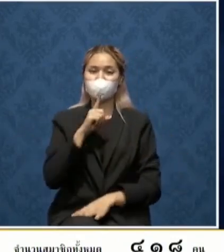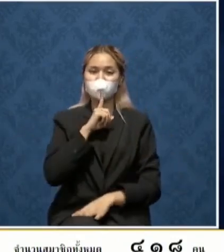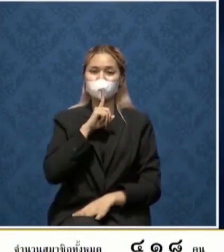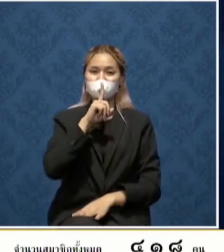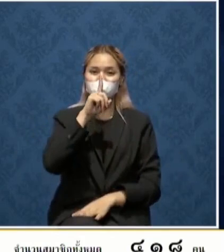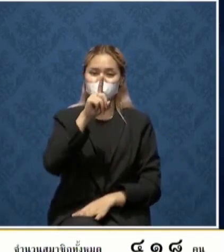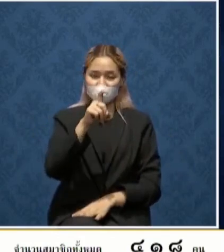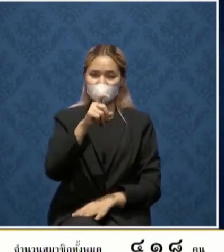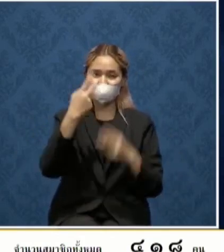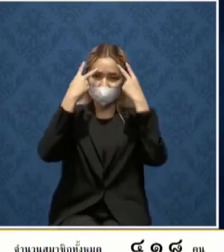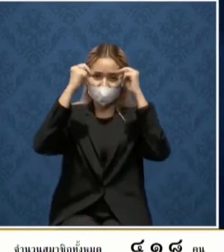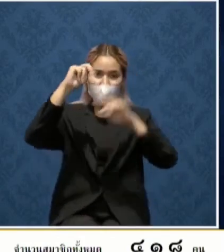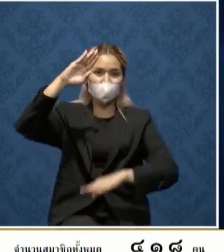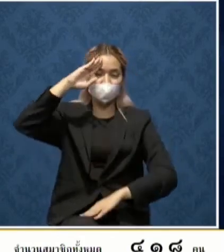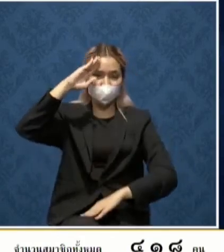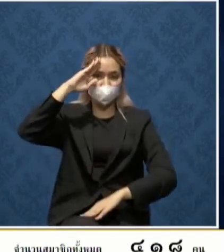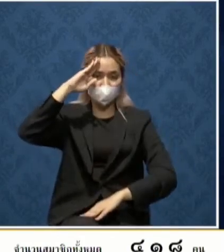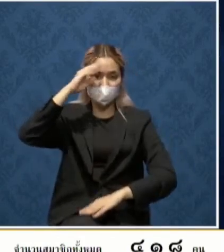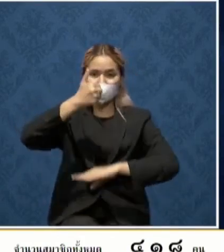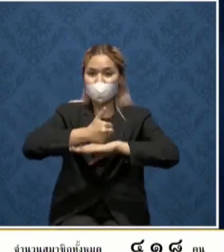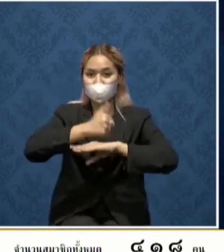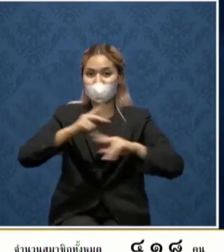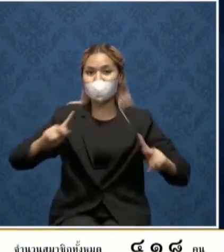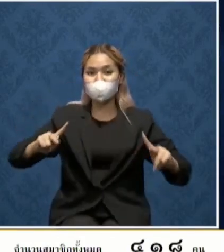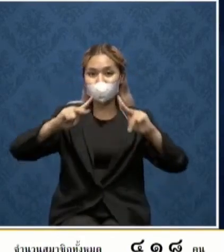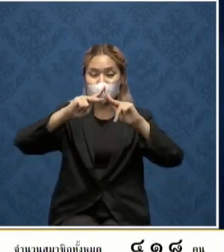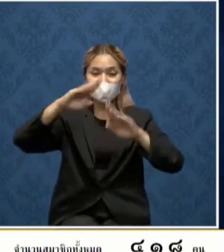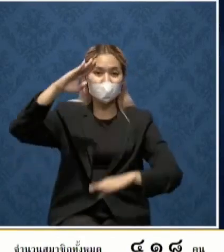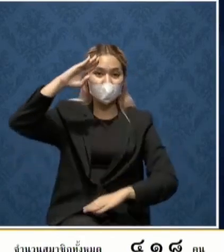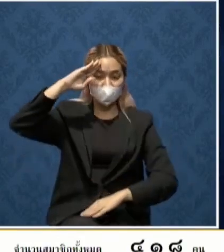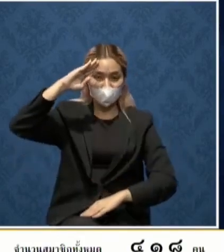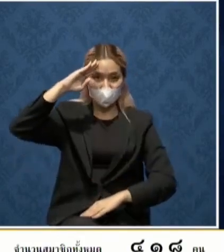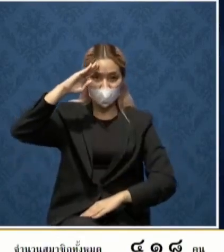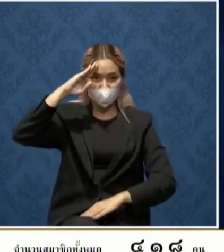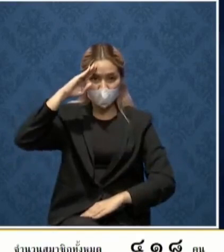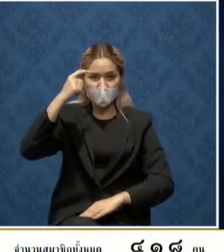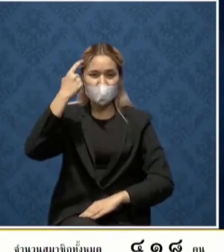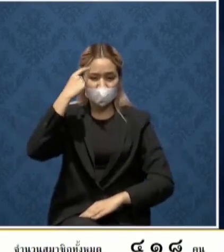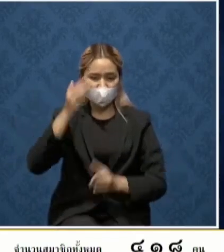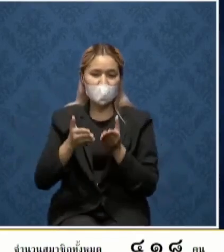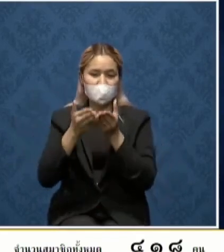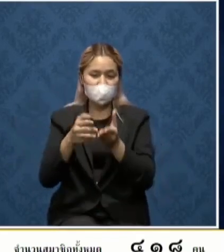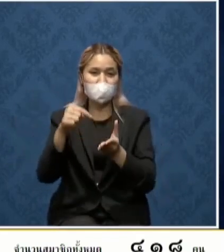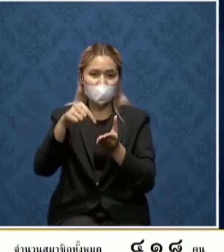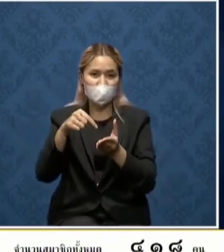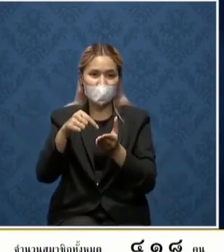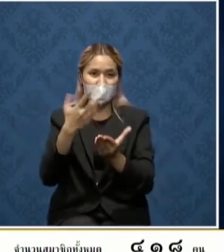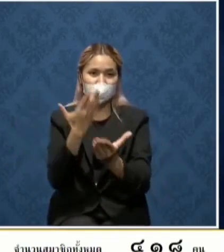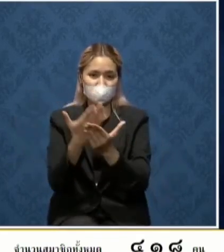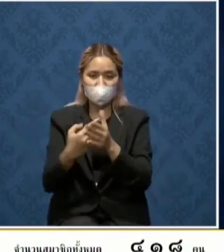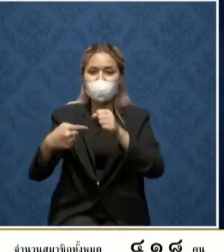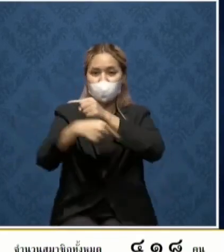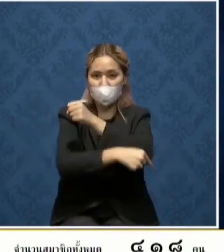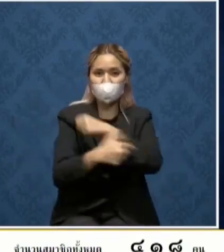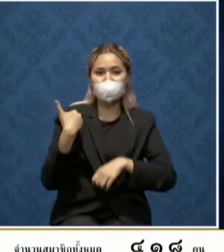าการกระโรงกลาหมคอการทท่านปล่อยปะละเลยให้มีการâmจรตใทุกกระบวนการจัดซื้อ จัดจ้างและต่เรือก